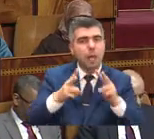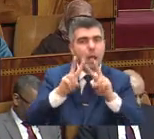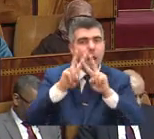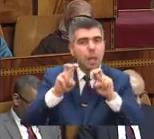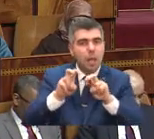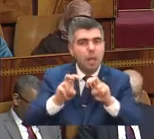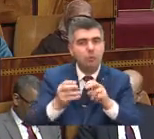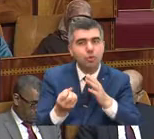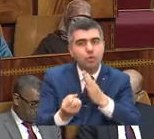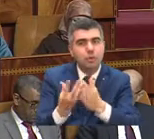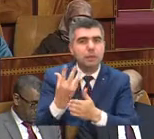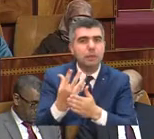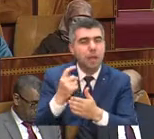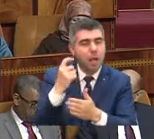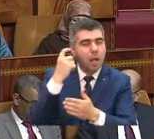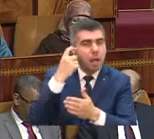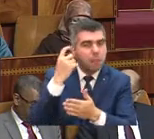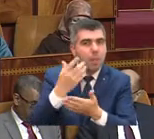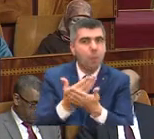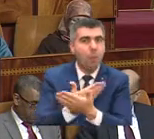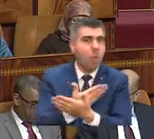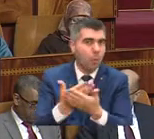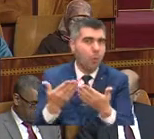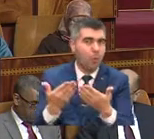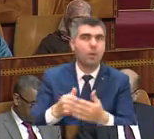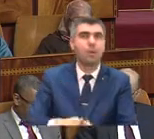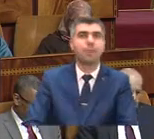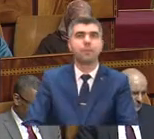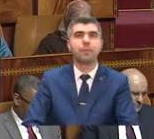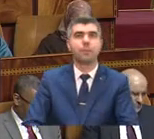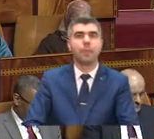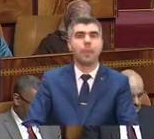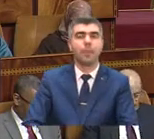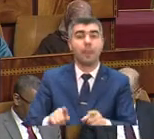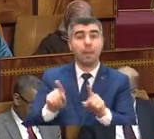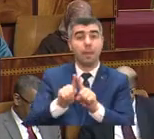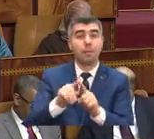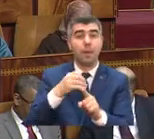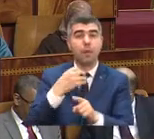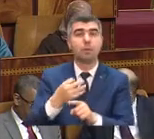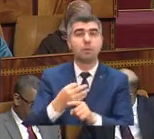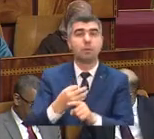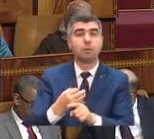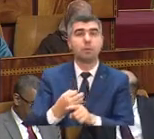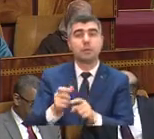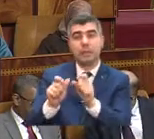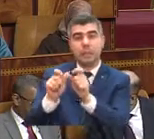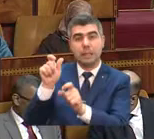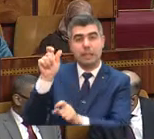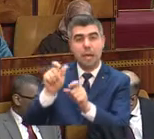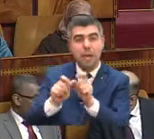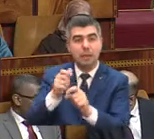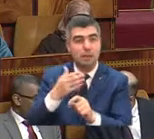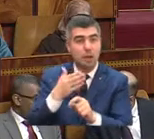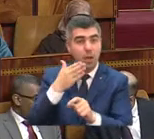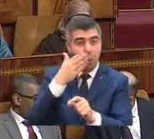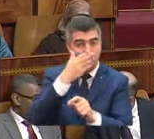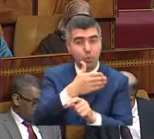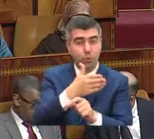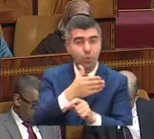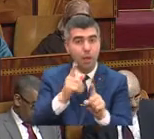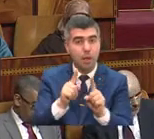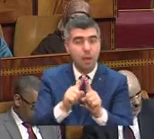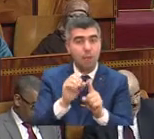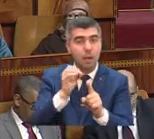اجتماعيه، يعني بحلول اخرى، لان هذه الظاهره ديال خصوصا في القطاع غير المهيكل، هذوك الناس اللي خرجوا ما خرجوش بخاطرهم، خرجوا